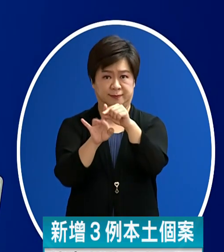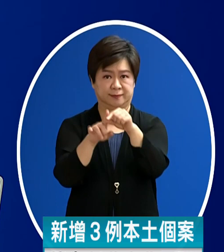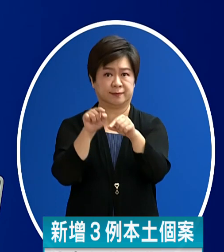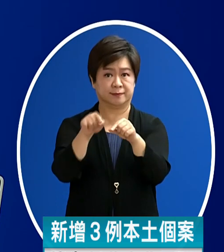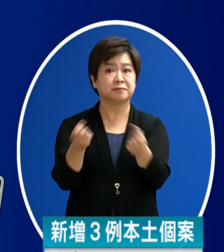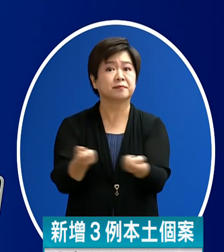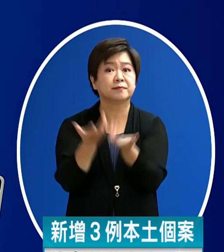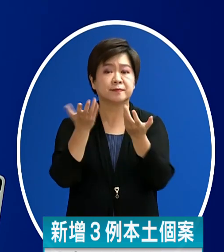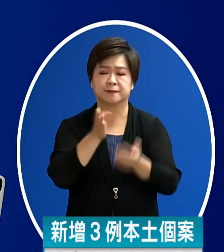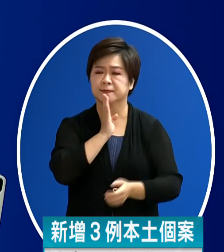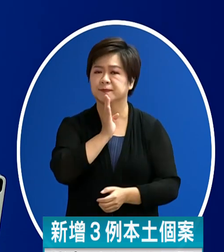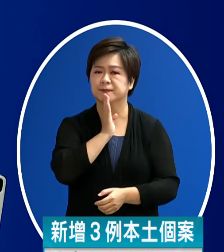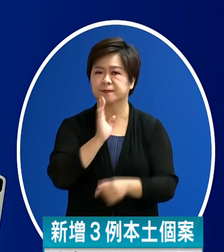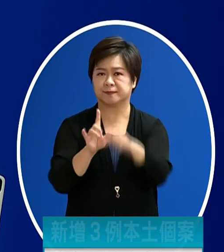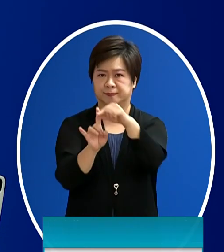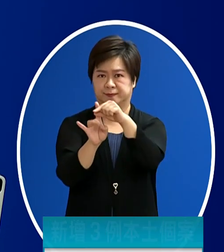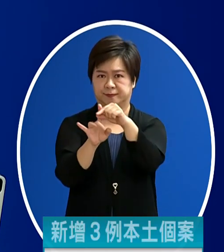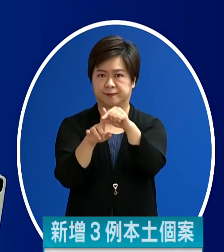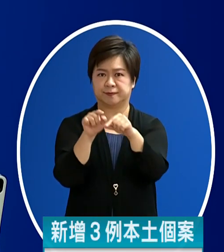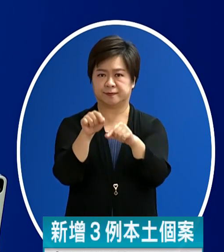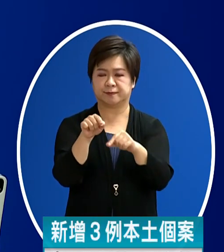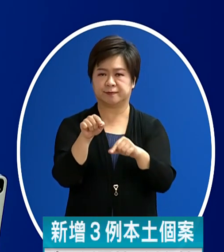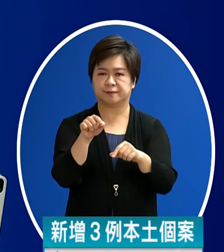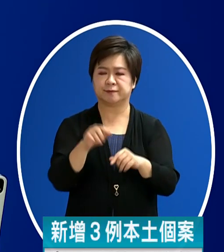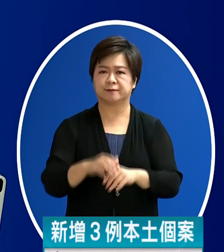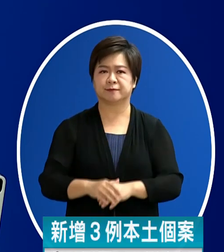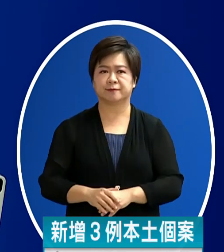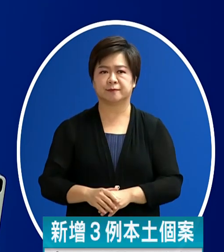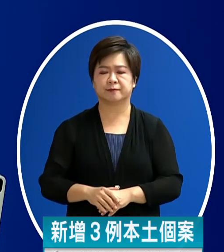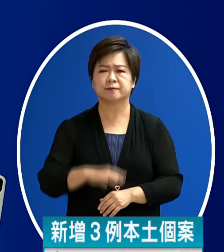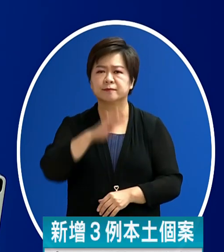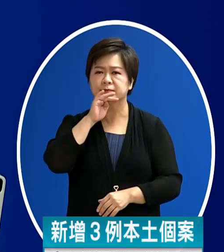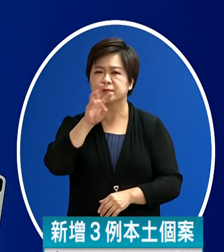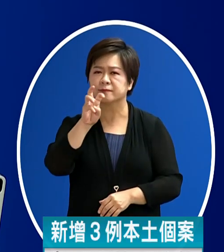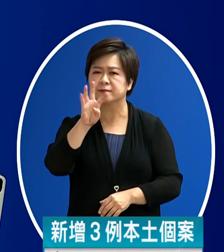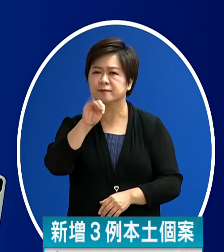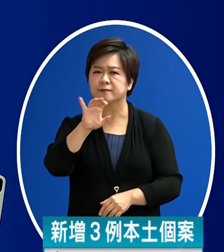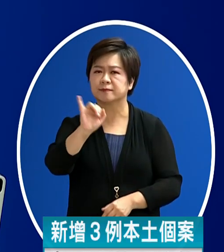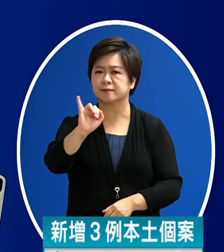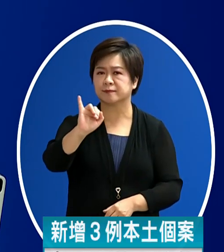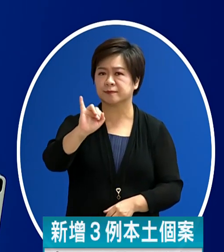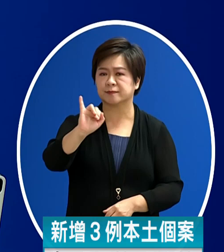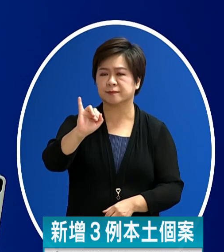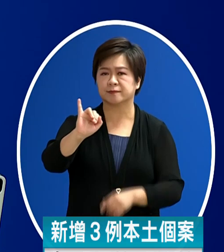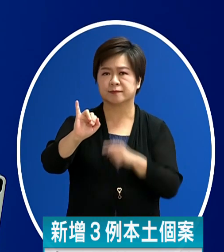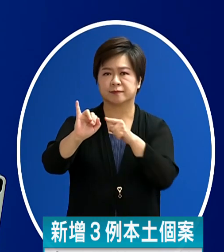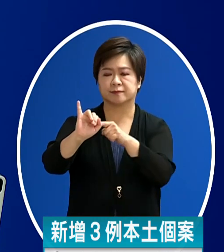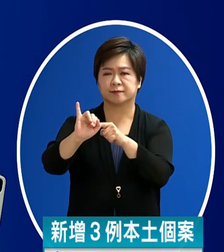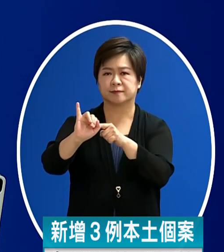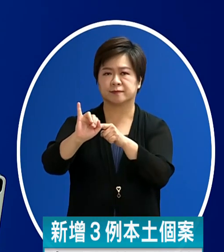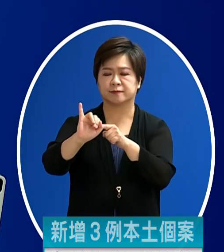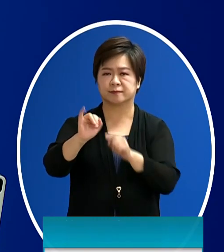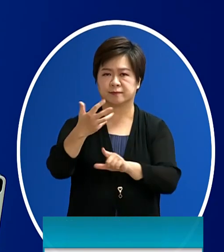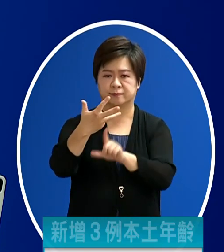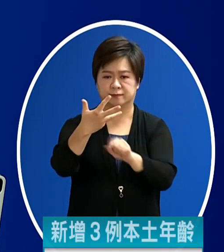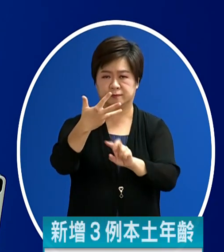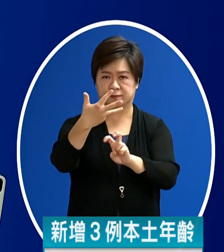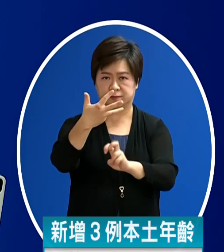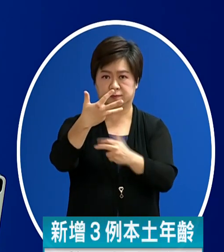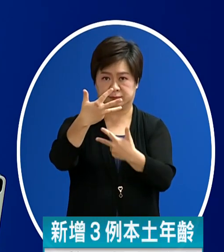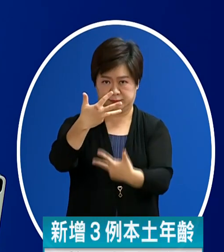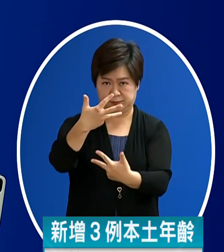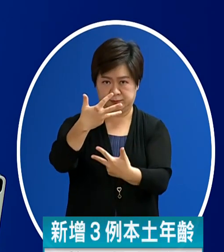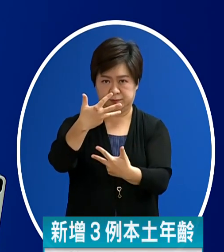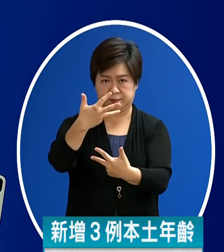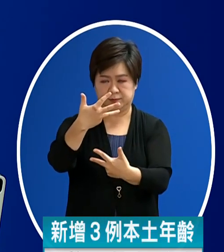个案嘛，台中个案他是在这是30几岁的女性，那是在8月27号有